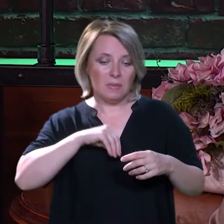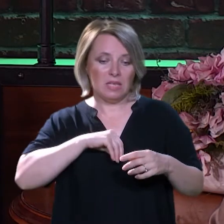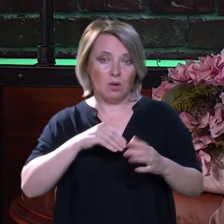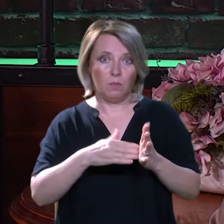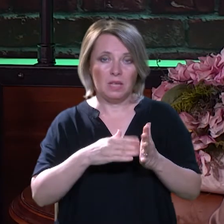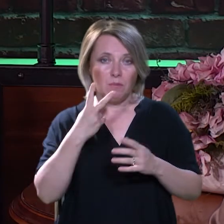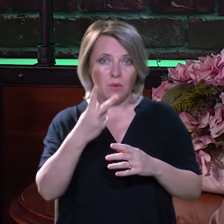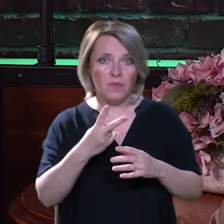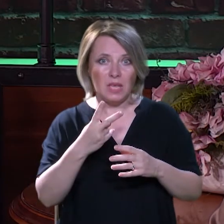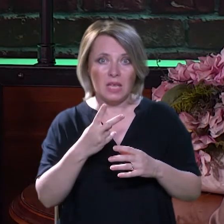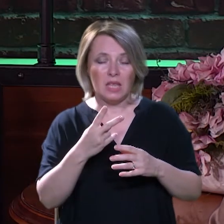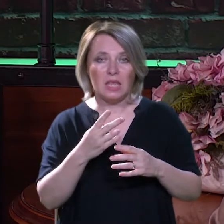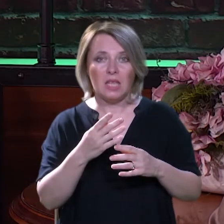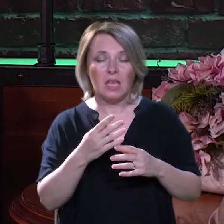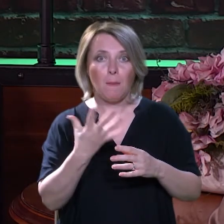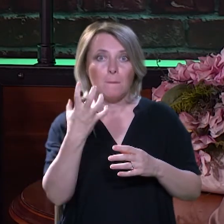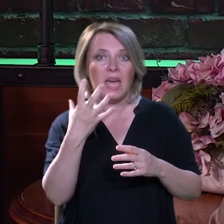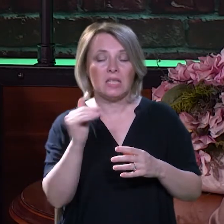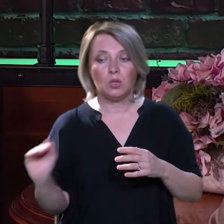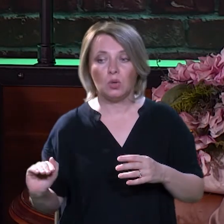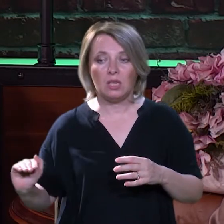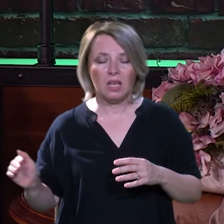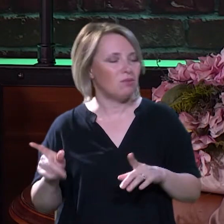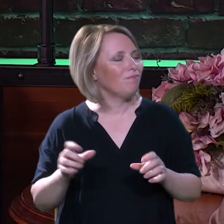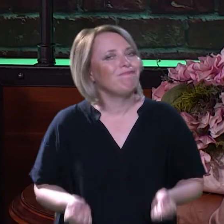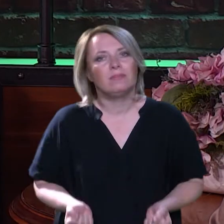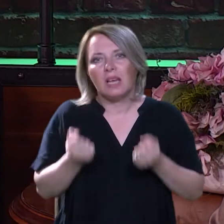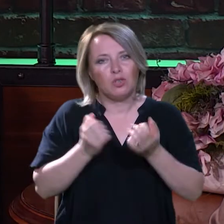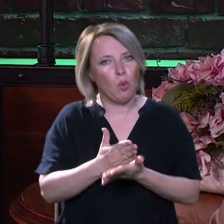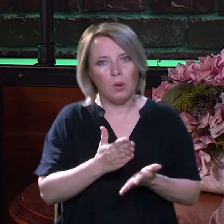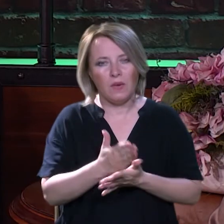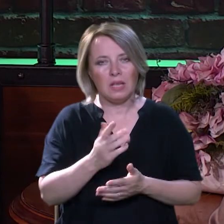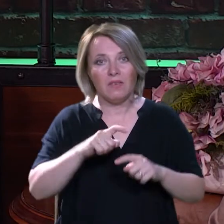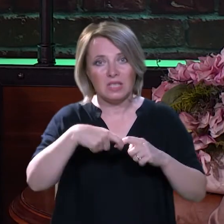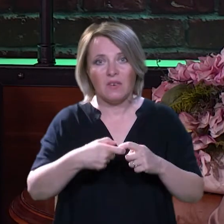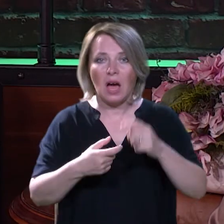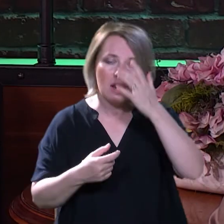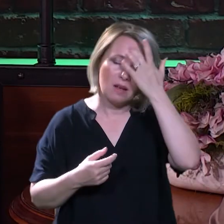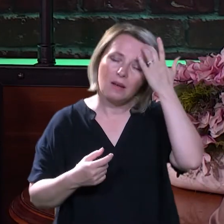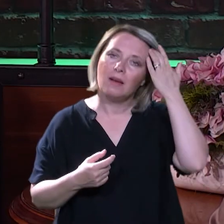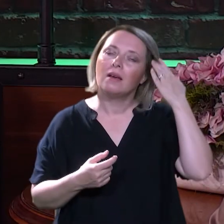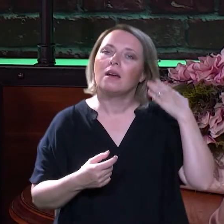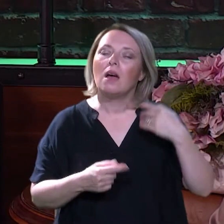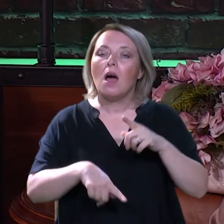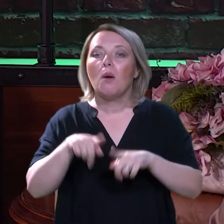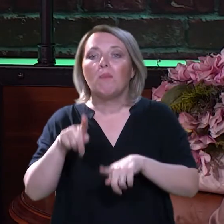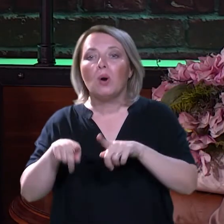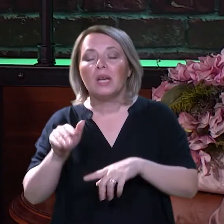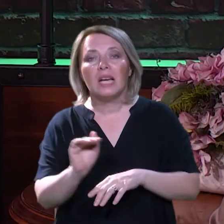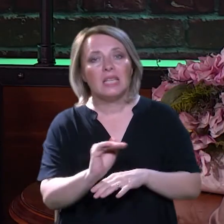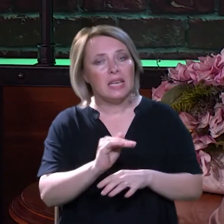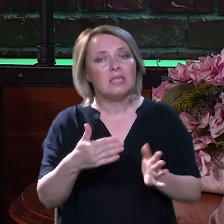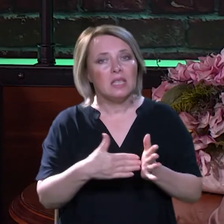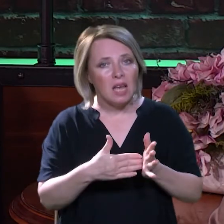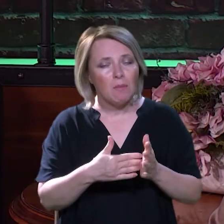vidjeti svih 500 djece tijekom njihovog boravka, to je stvarno prilično neizvediva stvar. A da ne govorimo o tome da ponekad